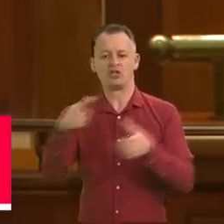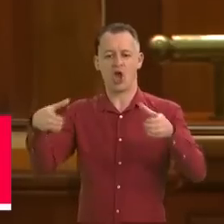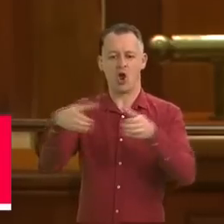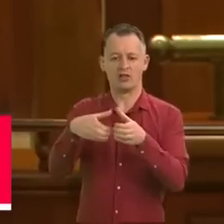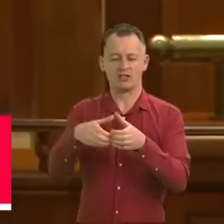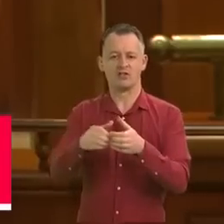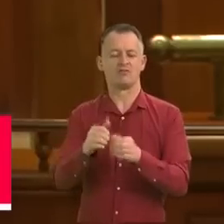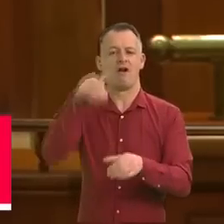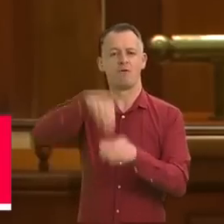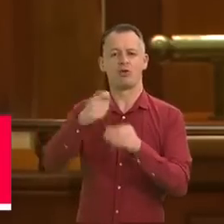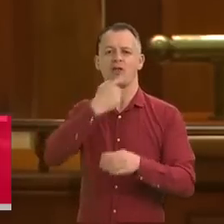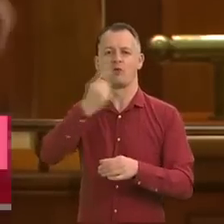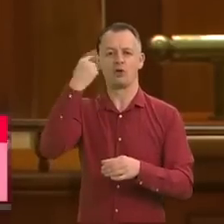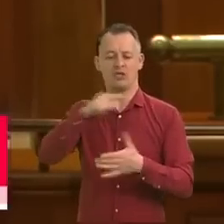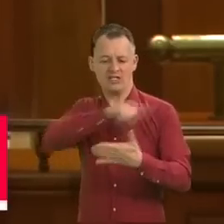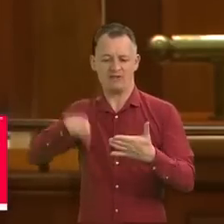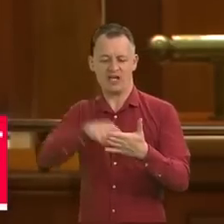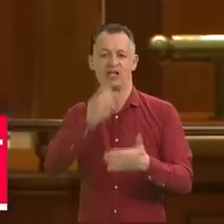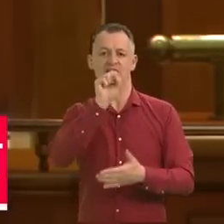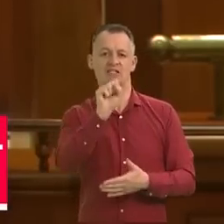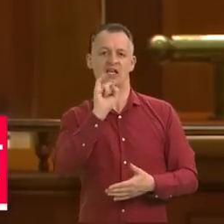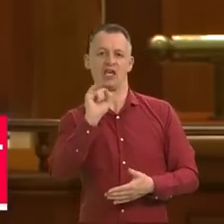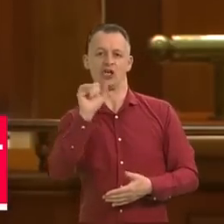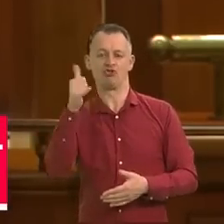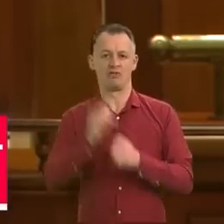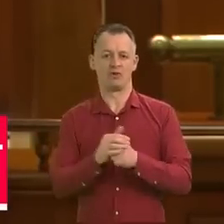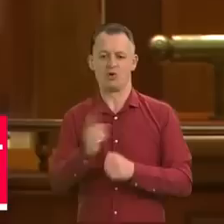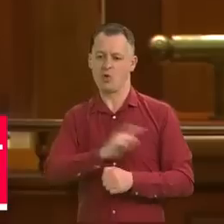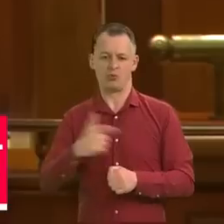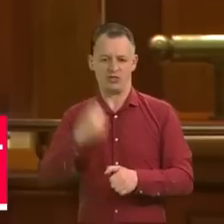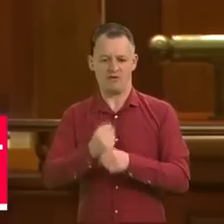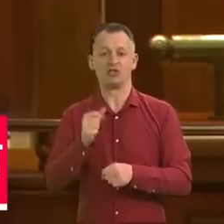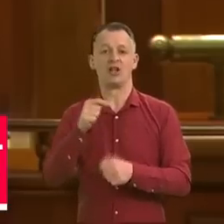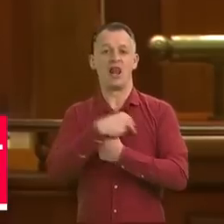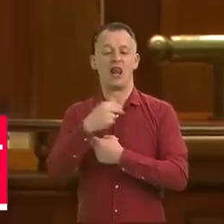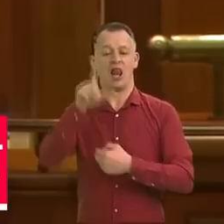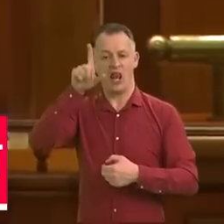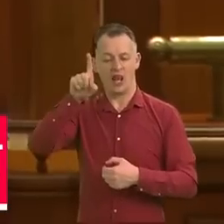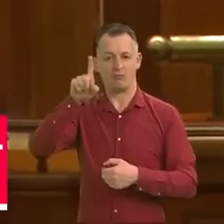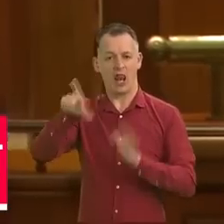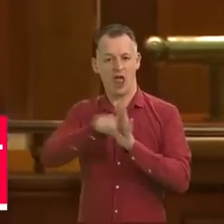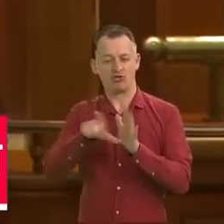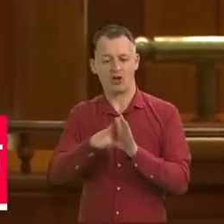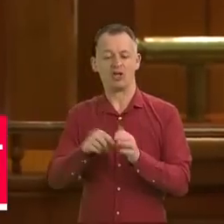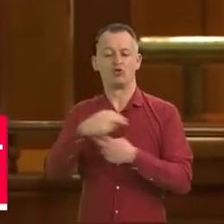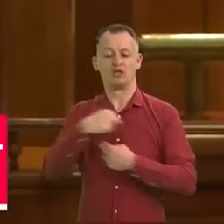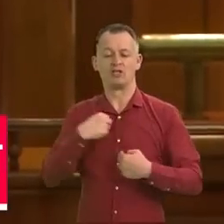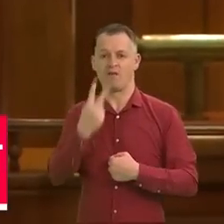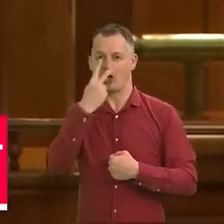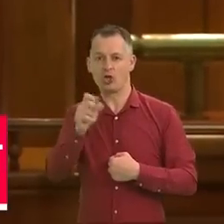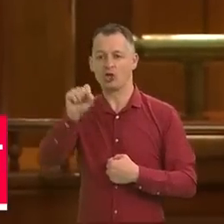trecut desființarea SIJ. Ați fost incapabili să o faceți. Legile justiției, 12 luni v-ați uitat la ele ca pisica în